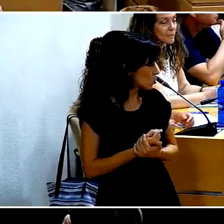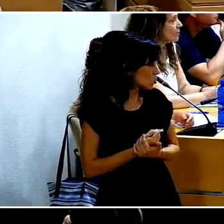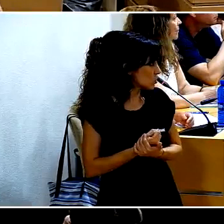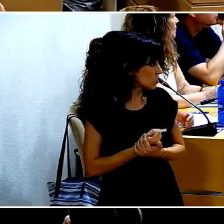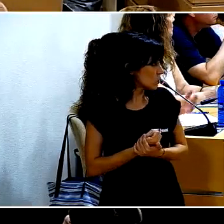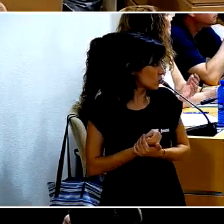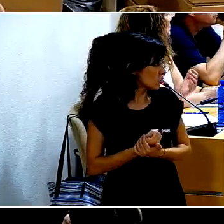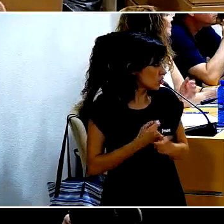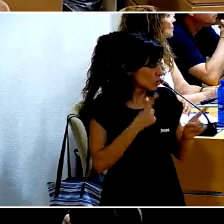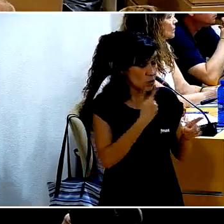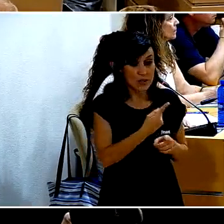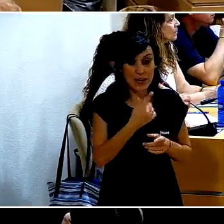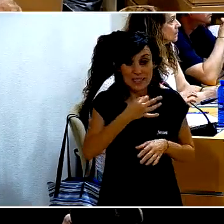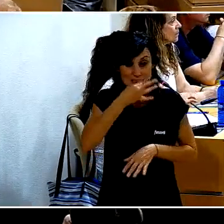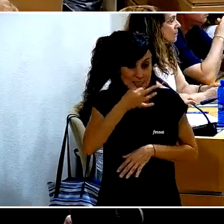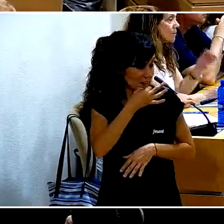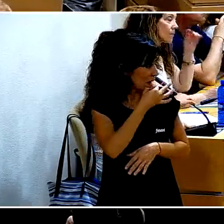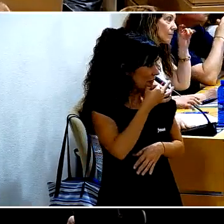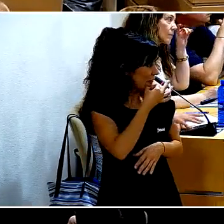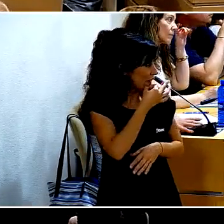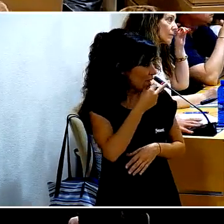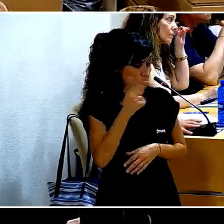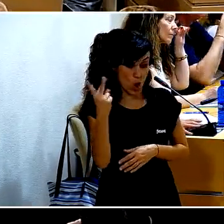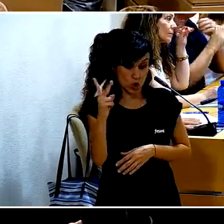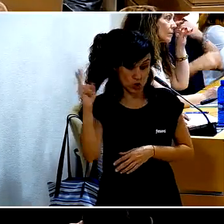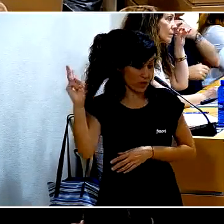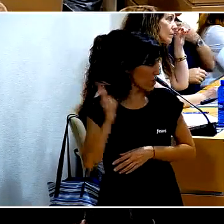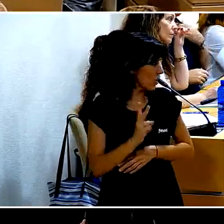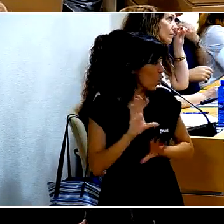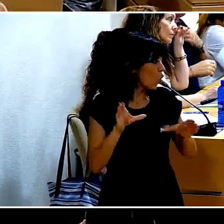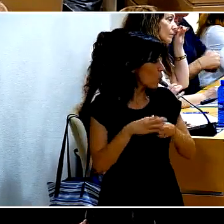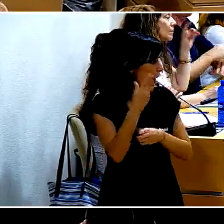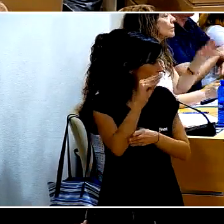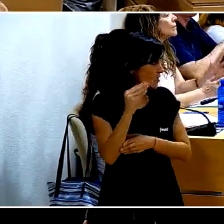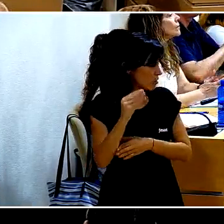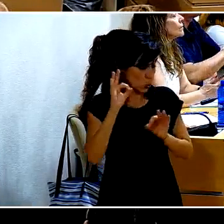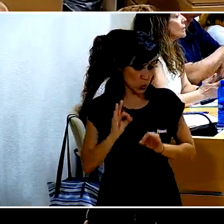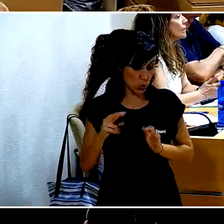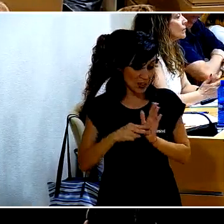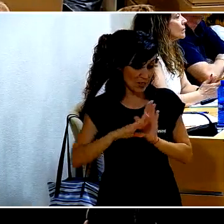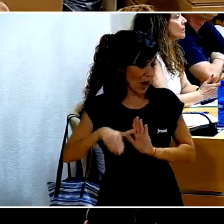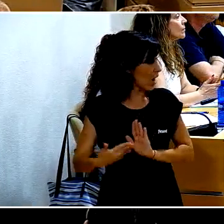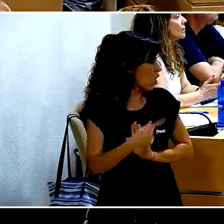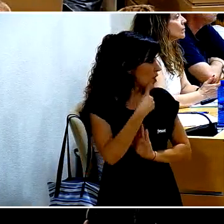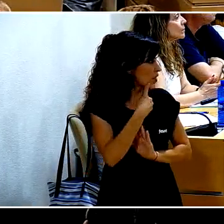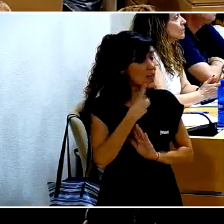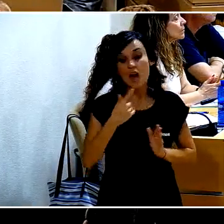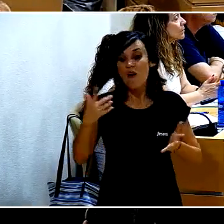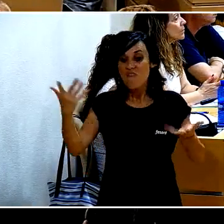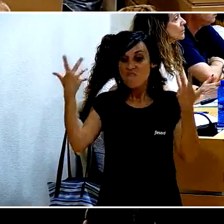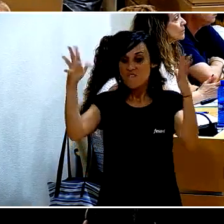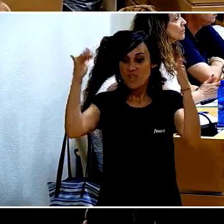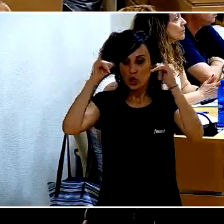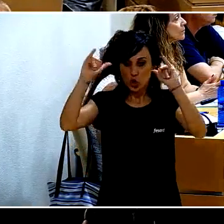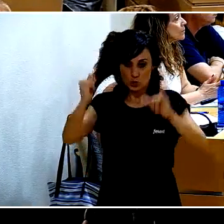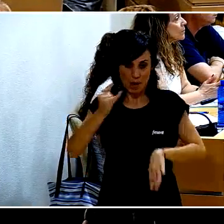És que no ha sigut així. Esta vesprada, quan Zaira i jo veníem cap ací, un grup d'adolescents passat al nostre costat i ens ha dit: "Viva los toros,